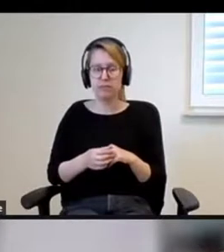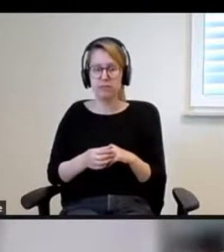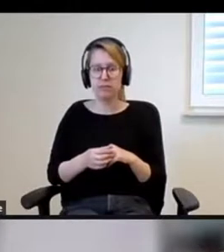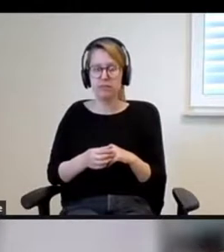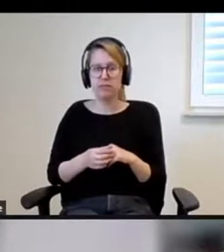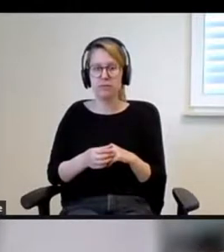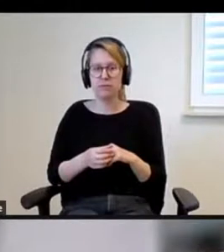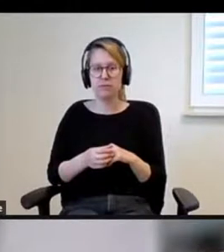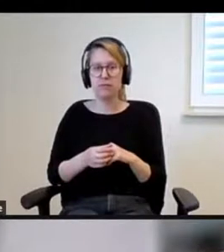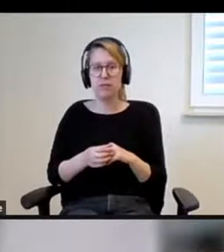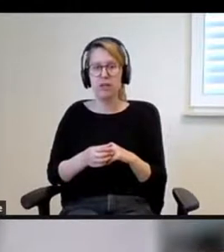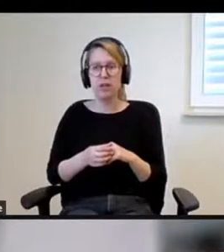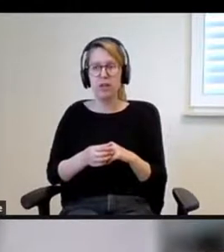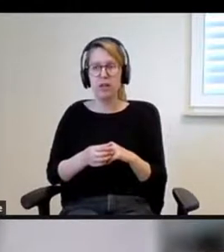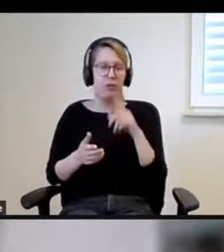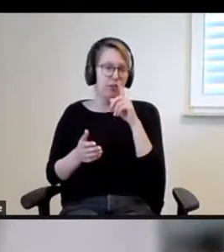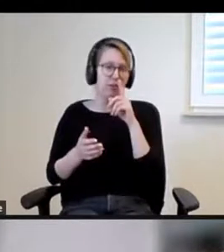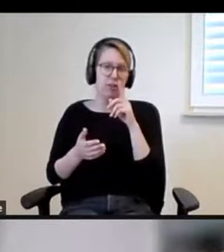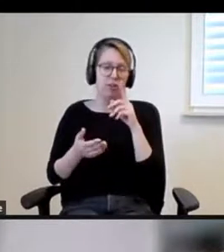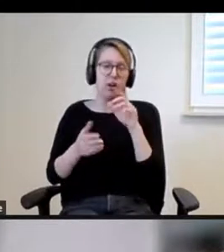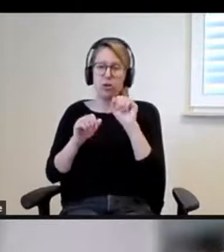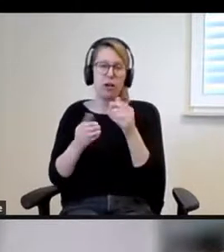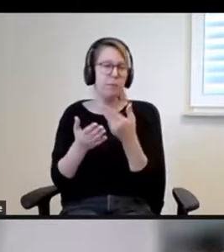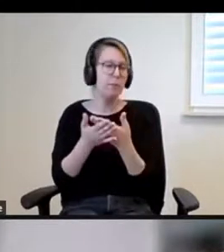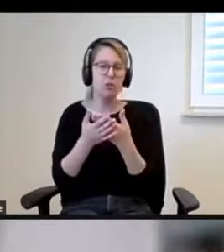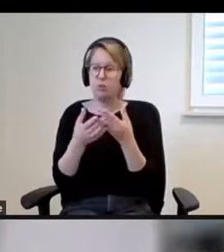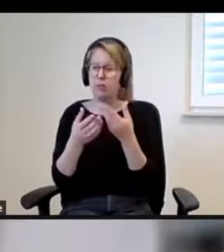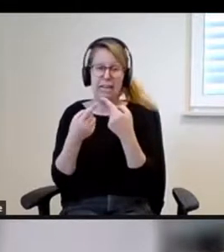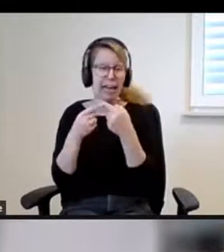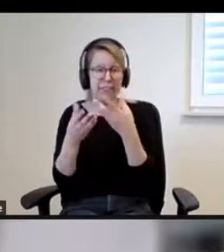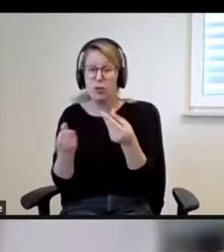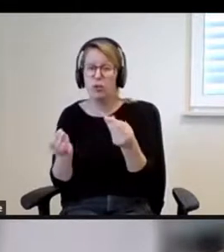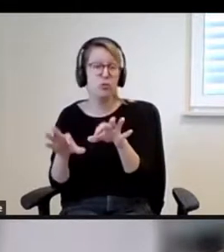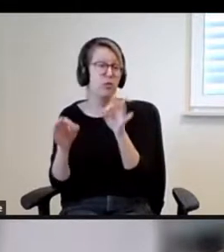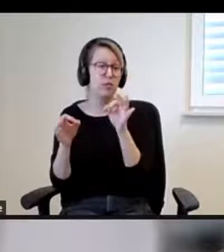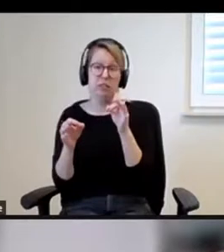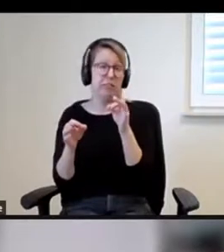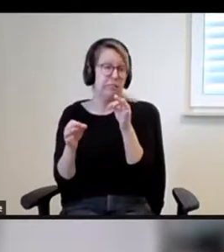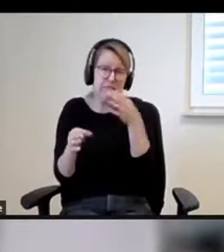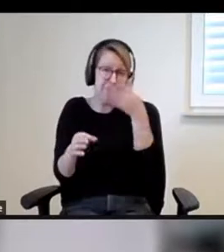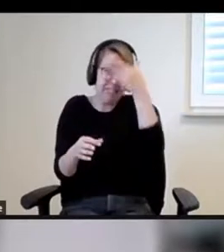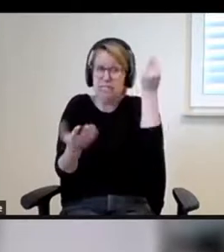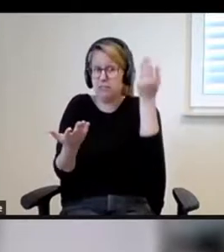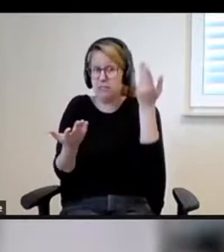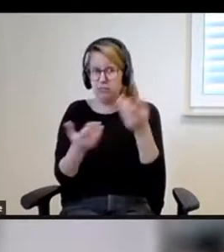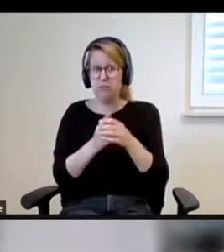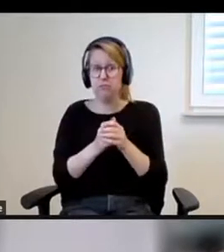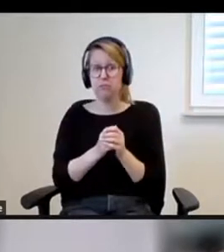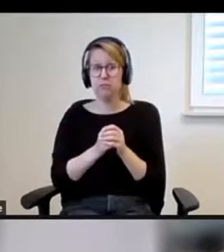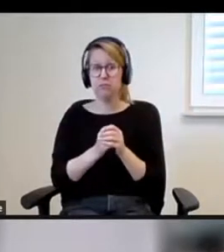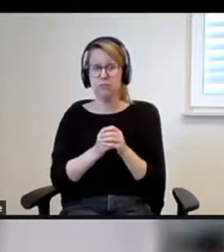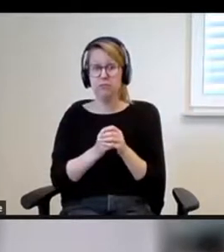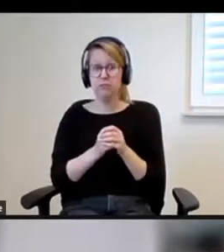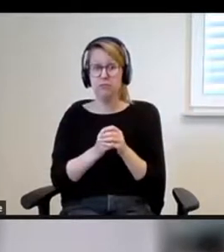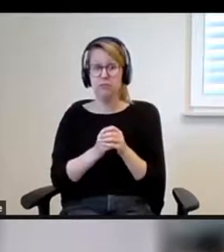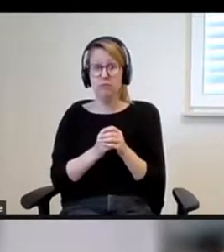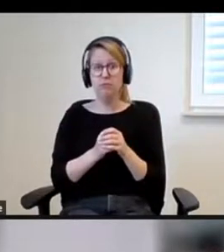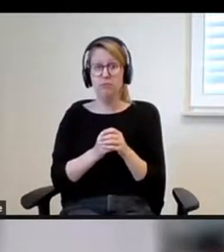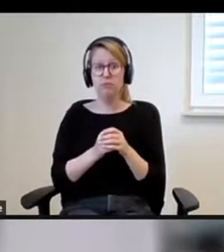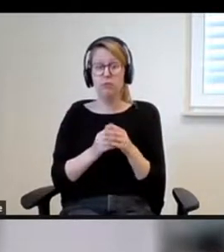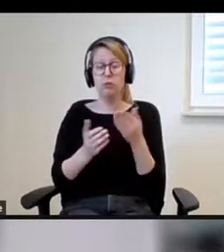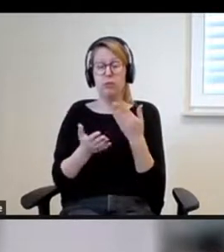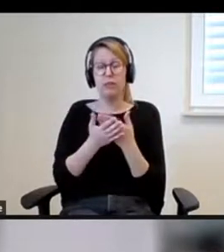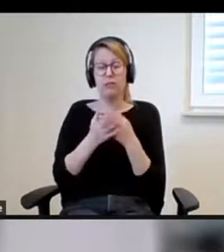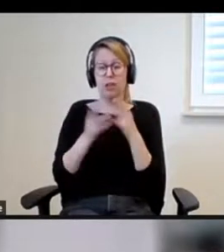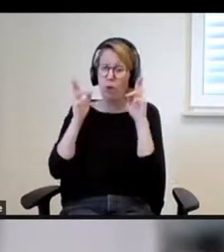cherche pour ces imprévus. Et je crois que c'est ça que j'espère pour tout le monde, que toutes